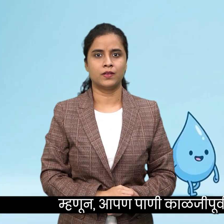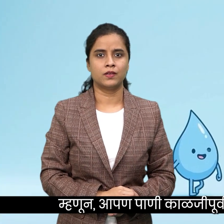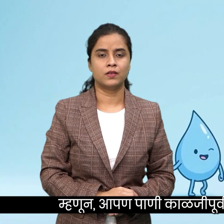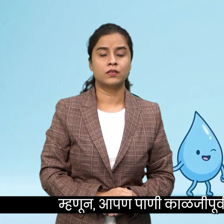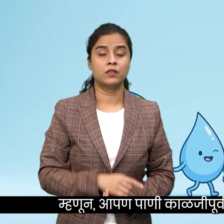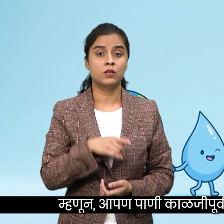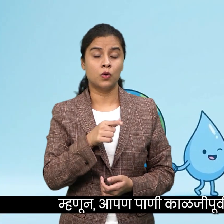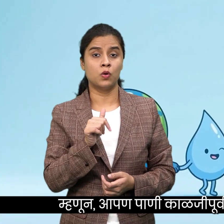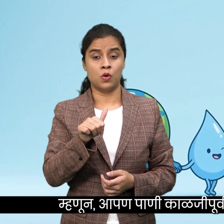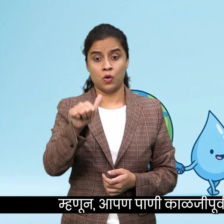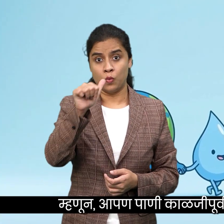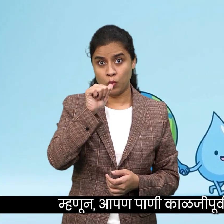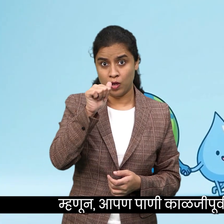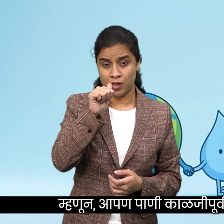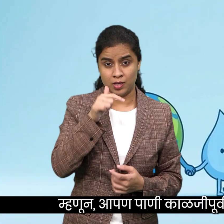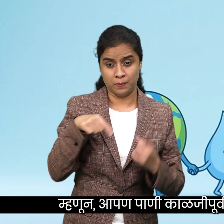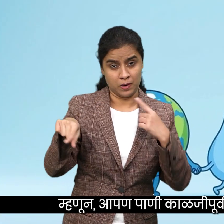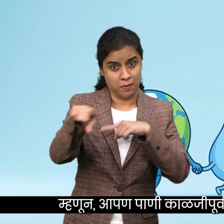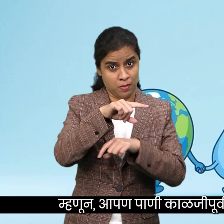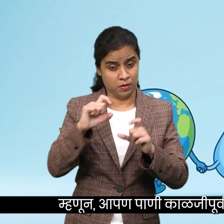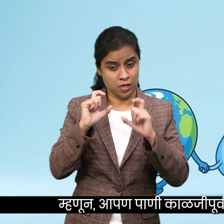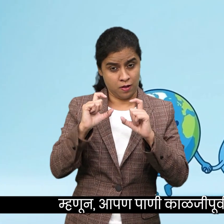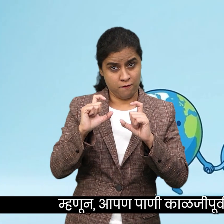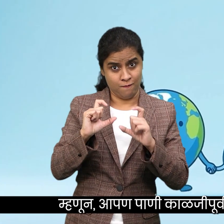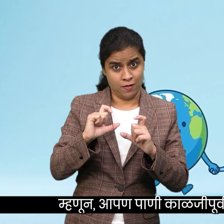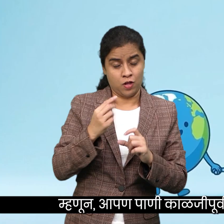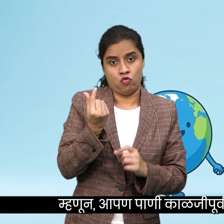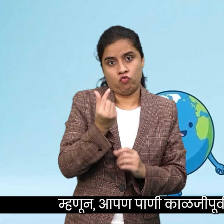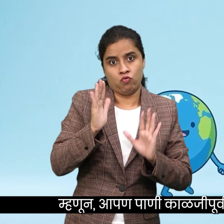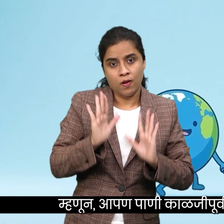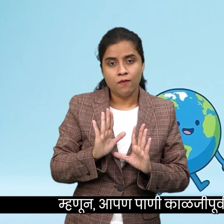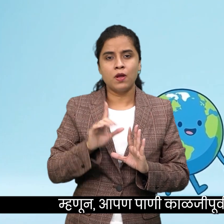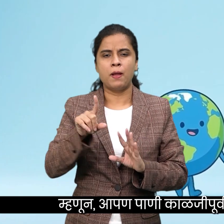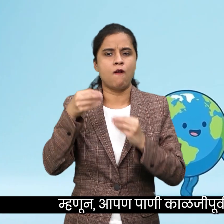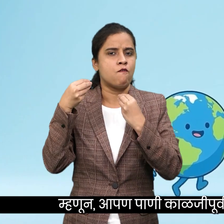म्हणून आपण पाणी काळजीपूर्वक वापरले पाहिजे आणि ते वाया घालवू नये.